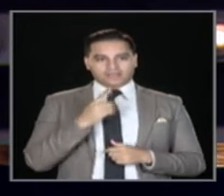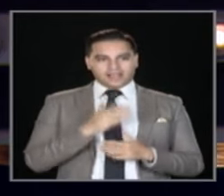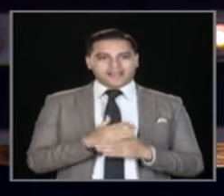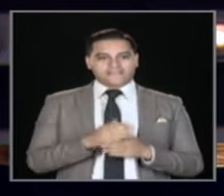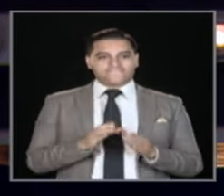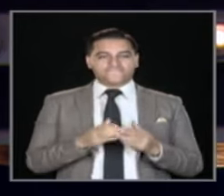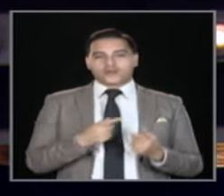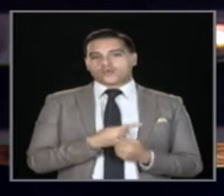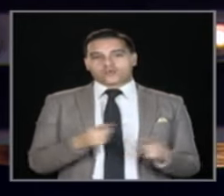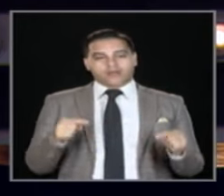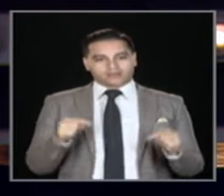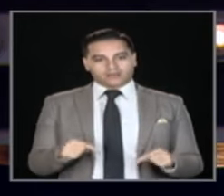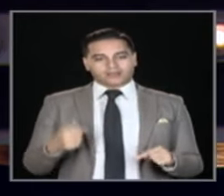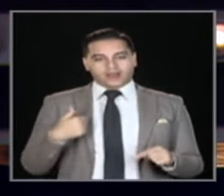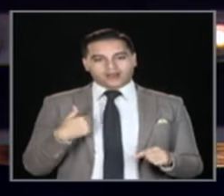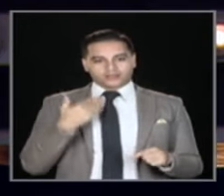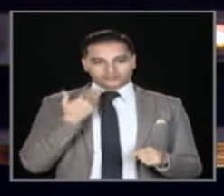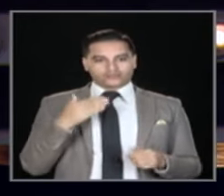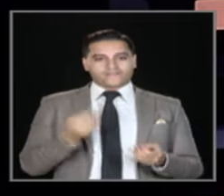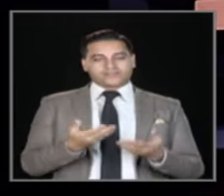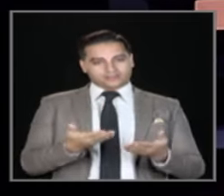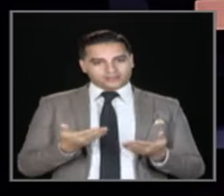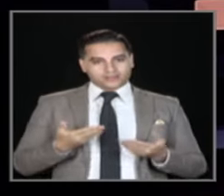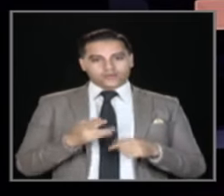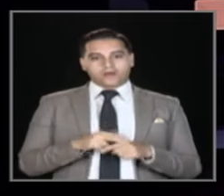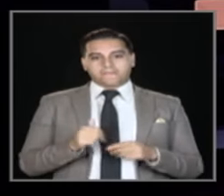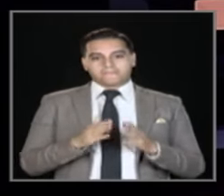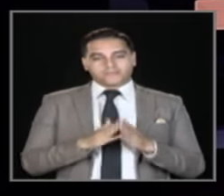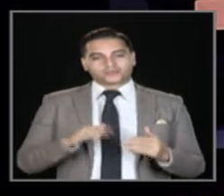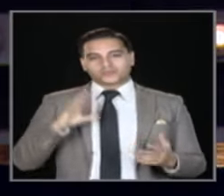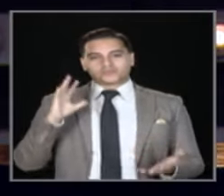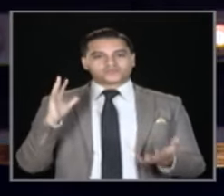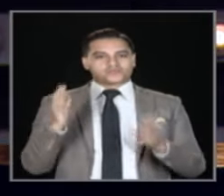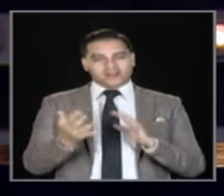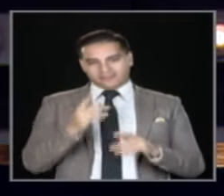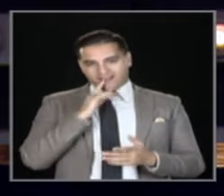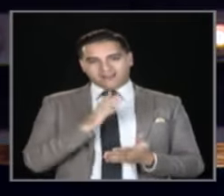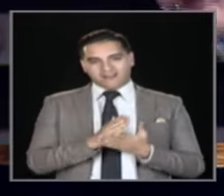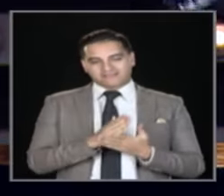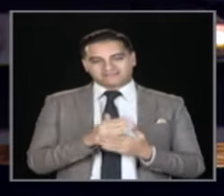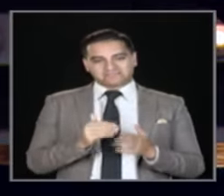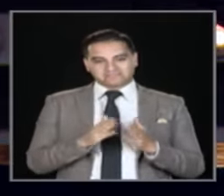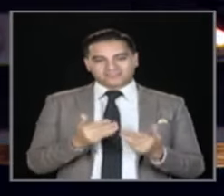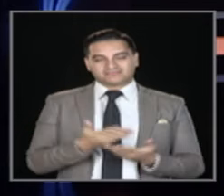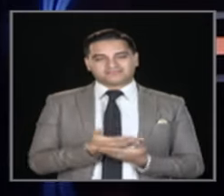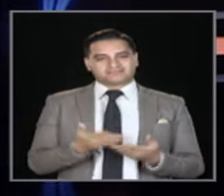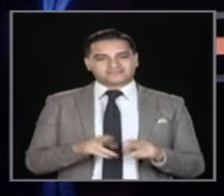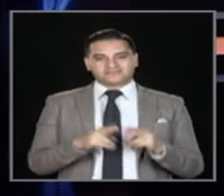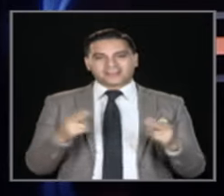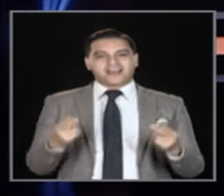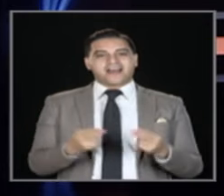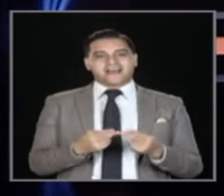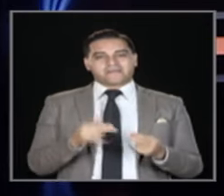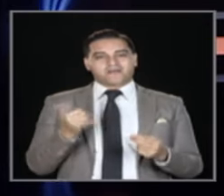كلها النهارده اقدر اقول انها شرفتنا قدام مصر كلها، كل الفرق مش بس الفرقتين اللي وصلوا للنهائي،